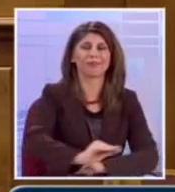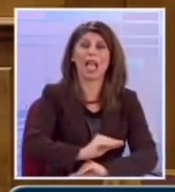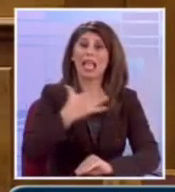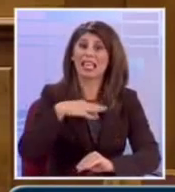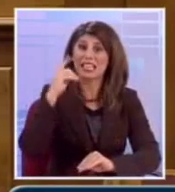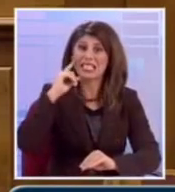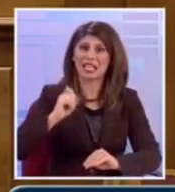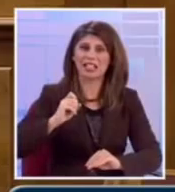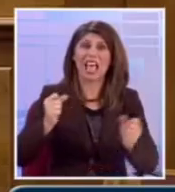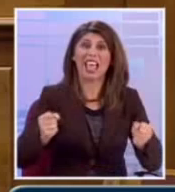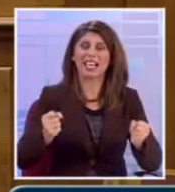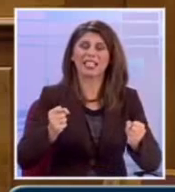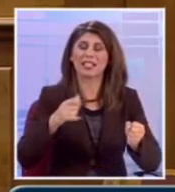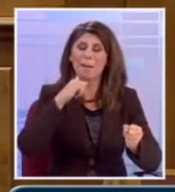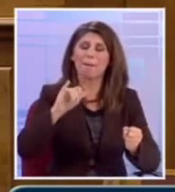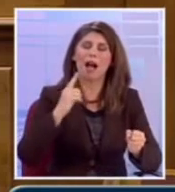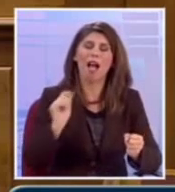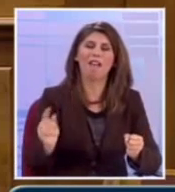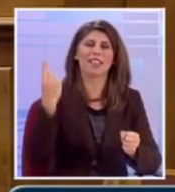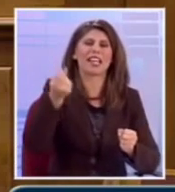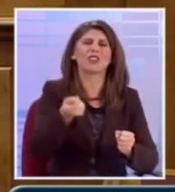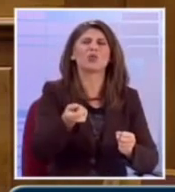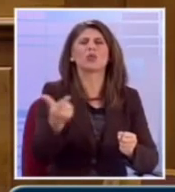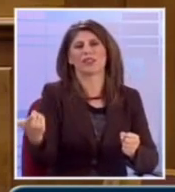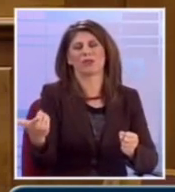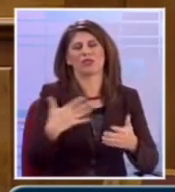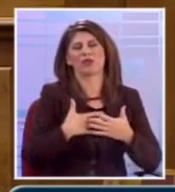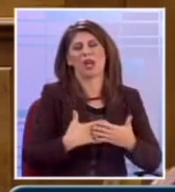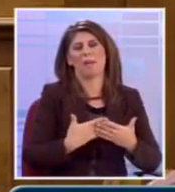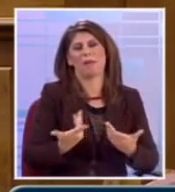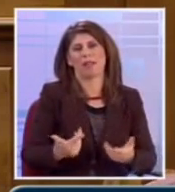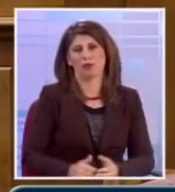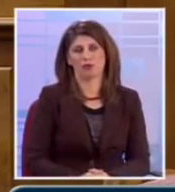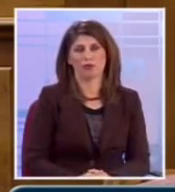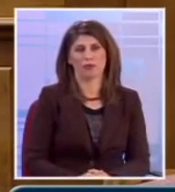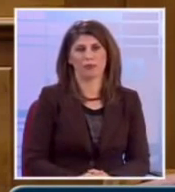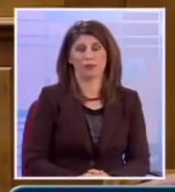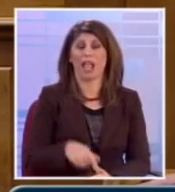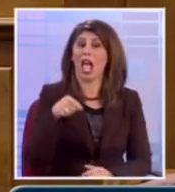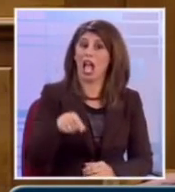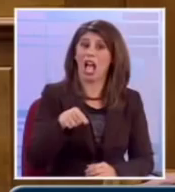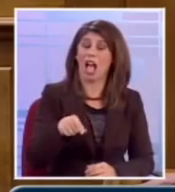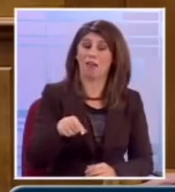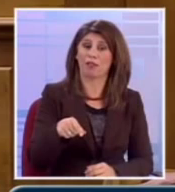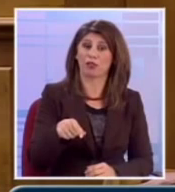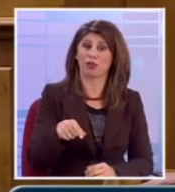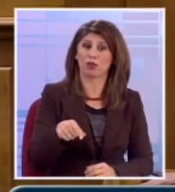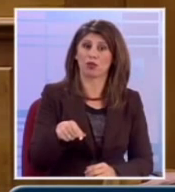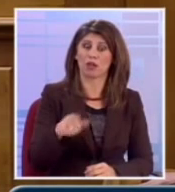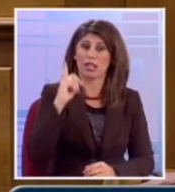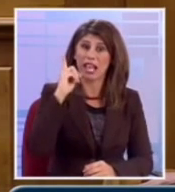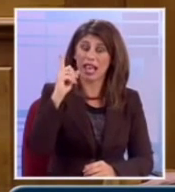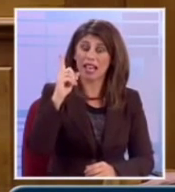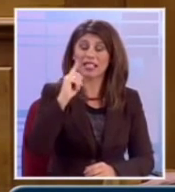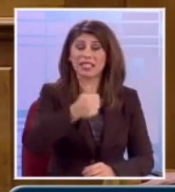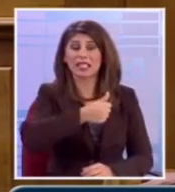κρίση είναι πάντοτε ευκαιρία για κάποιους λίγους και εκλεκτούς. Αυτός είναι ο ένας